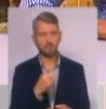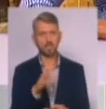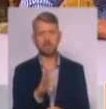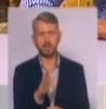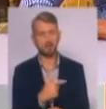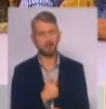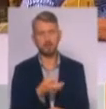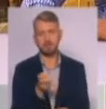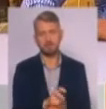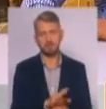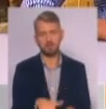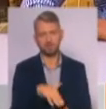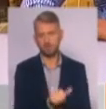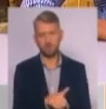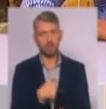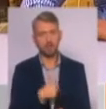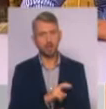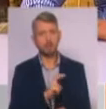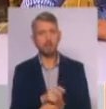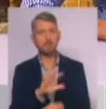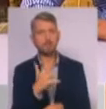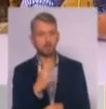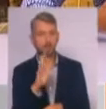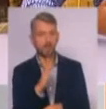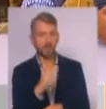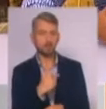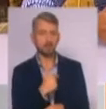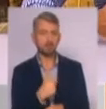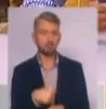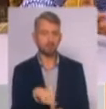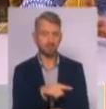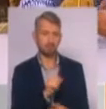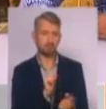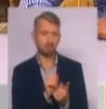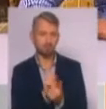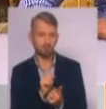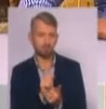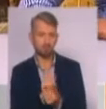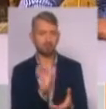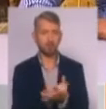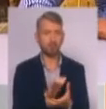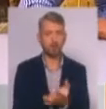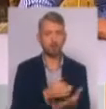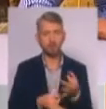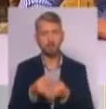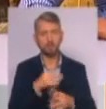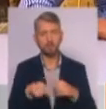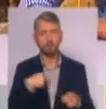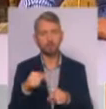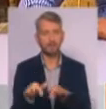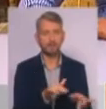вересня, але я не прийшла, я прийшла спокійно 5 вересня, ми познайомилися, проговорили наступні наші кроки.